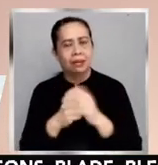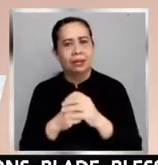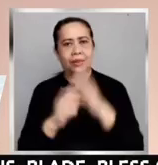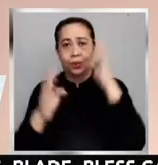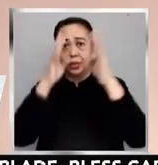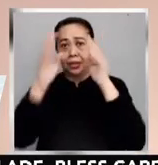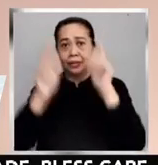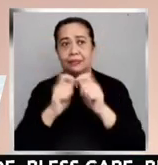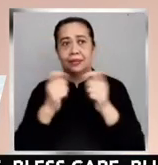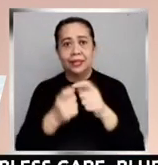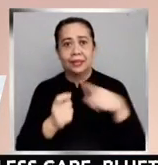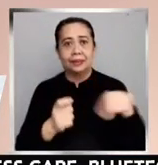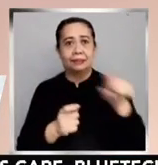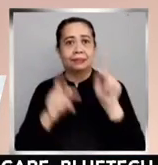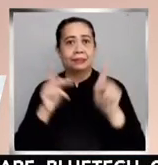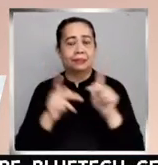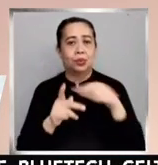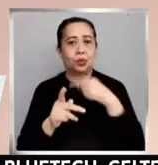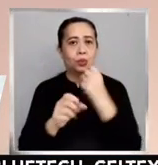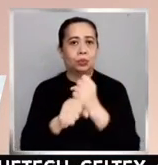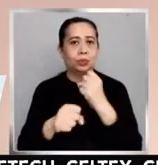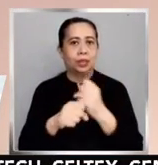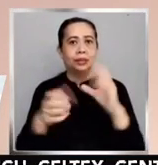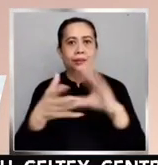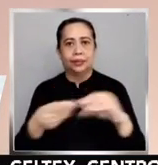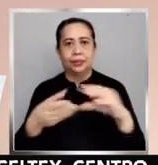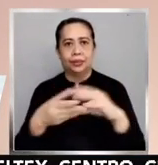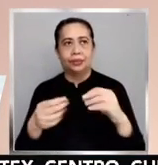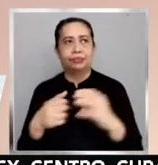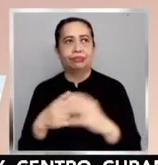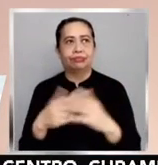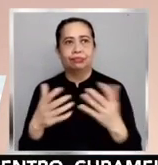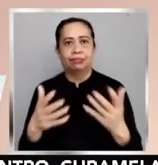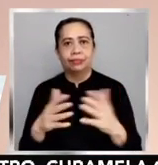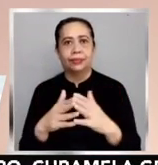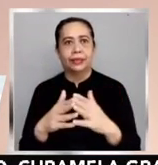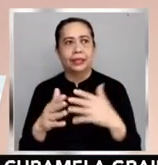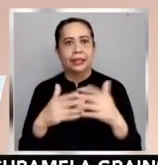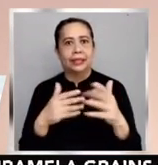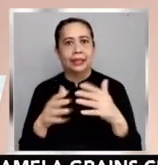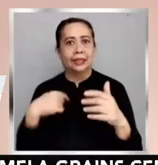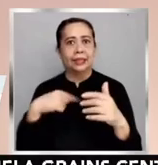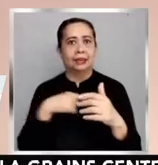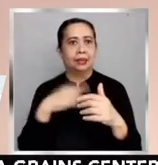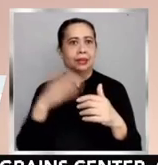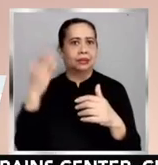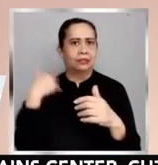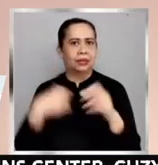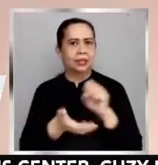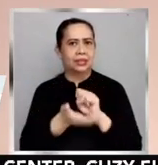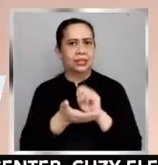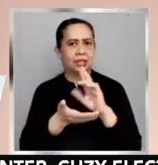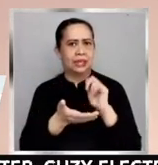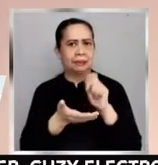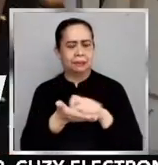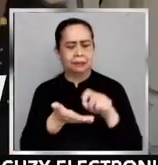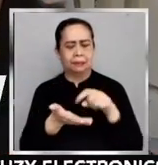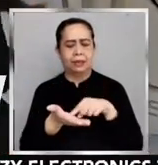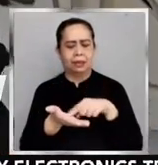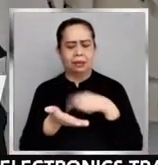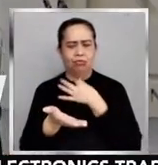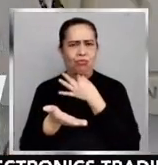sa mga taong bumuo ng kwentong ito. Kasi kahit kami sa mga unang mga script na binabasa namin, naiintriga talaga